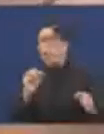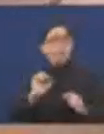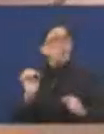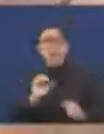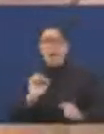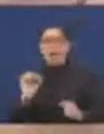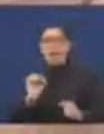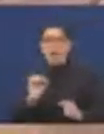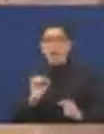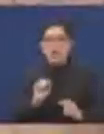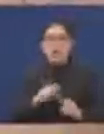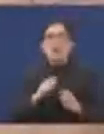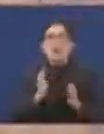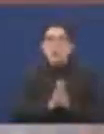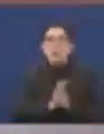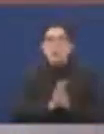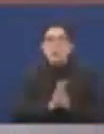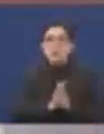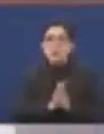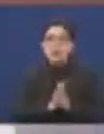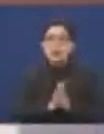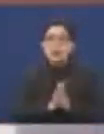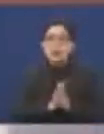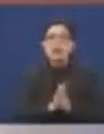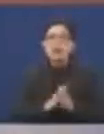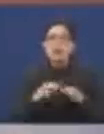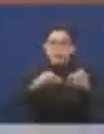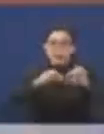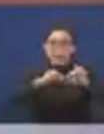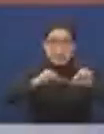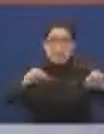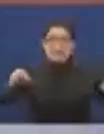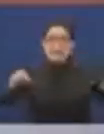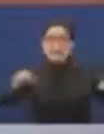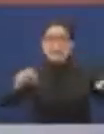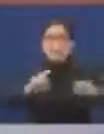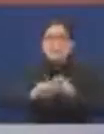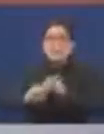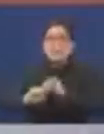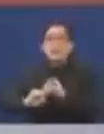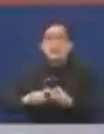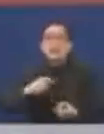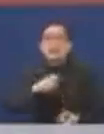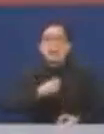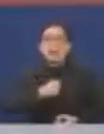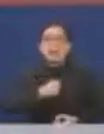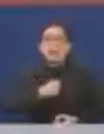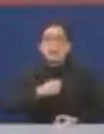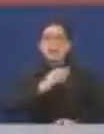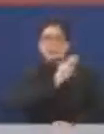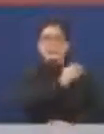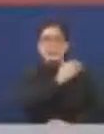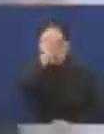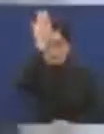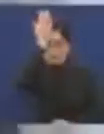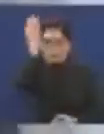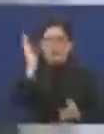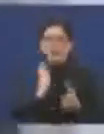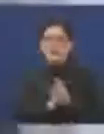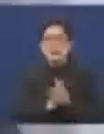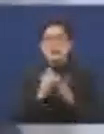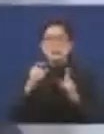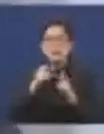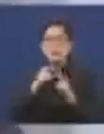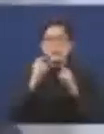Juga tali persahabatan saya, Pak Ma'ruf Amin, dengan Pak Prabowo dan Pak